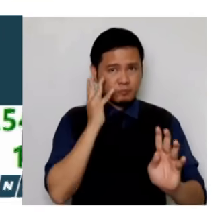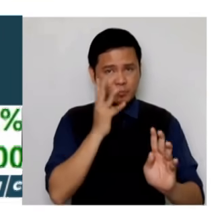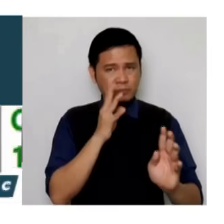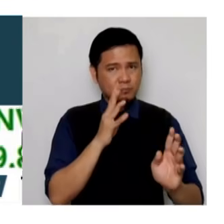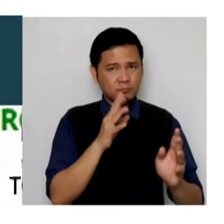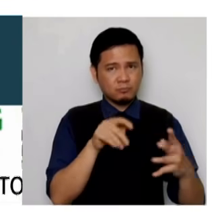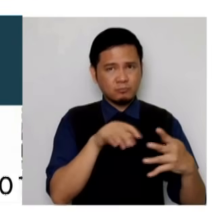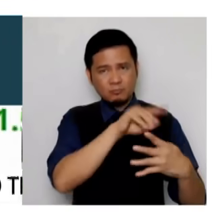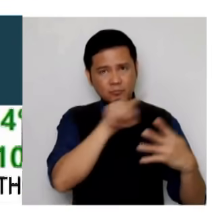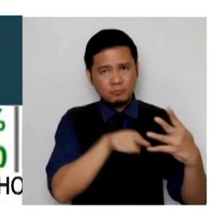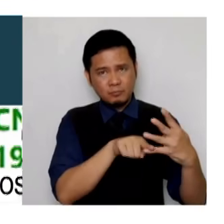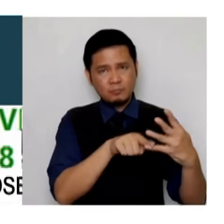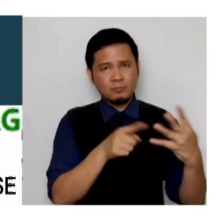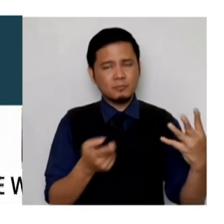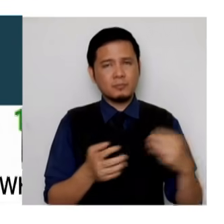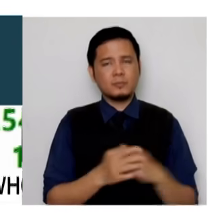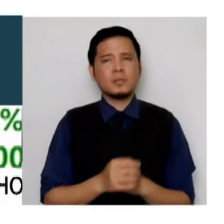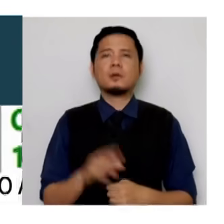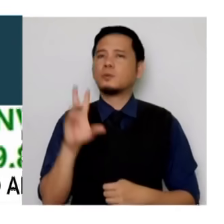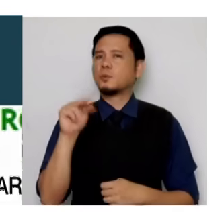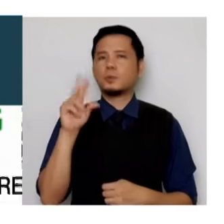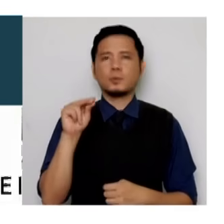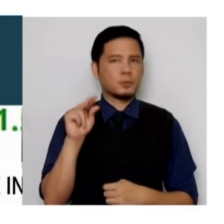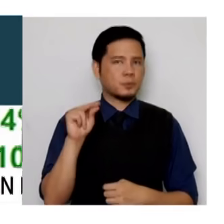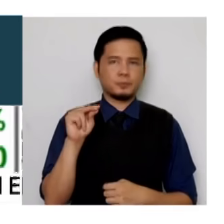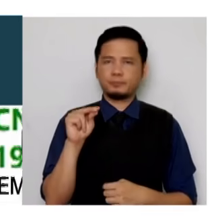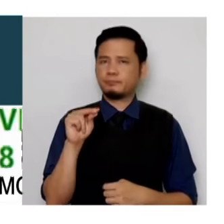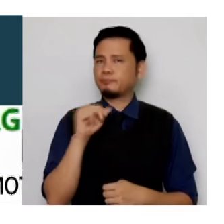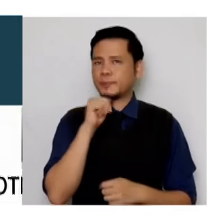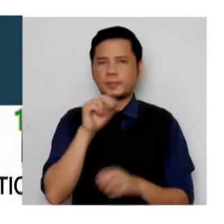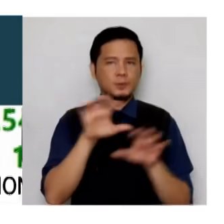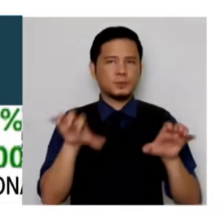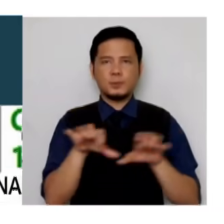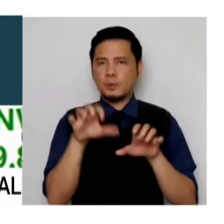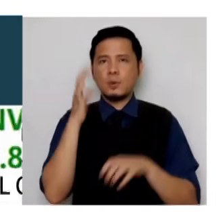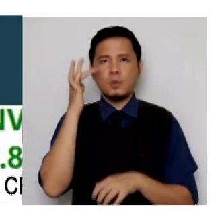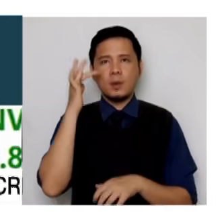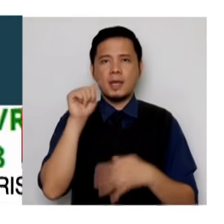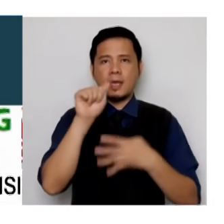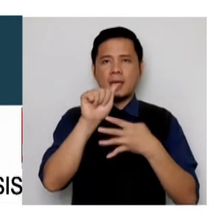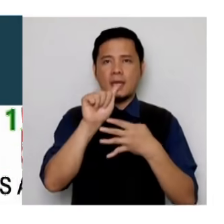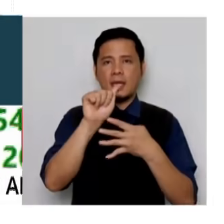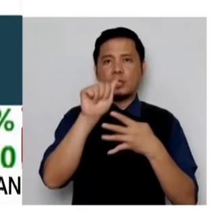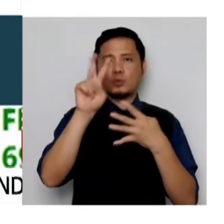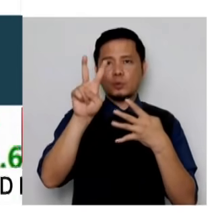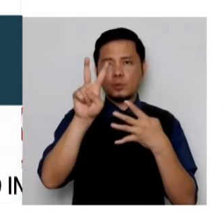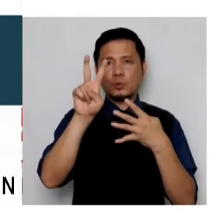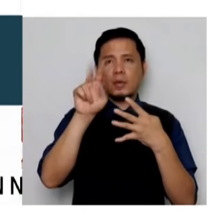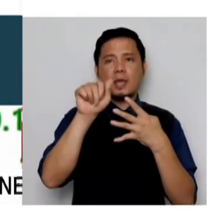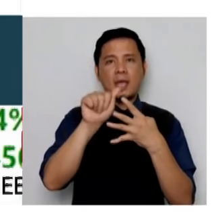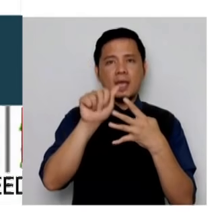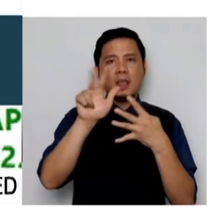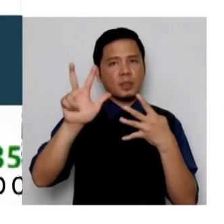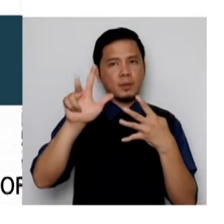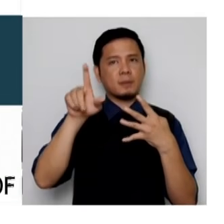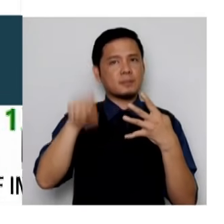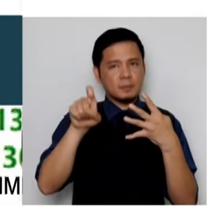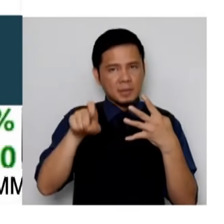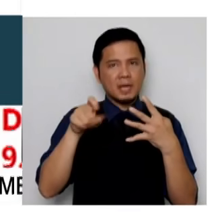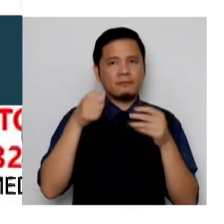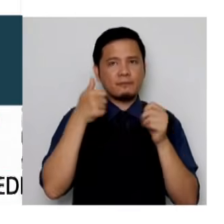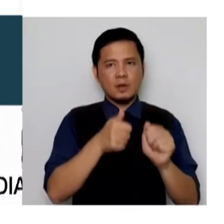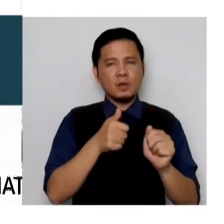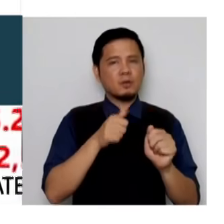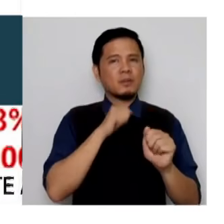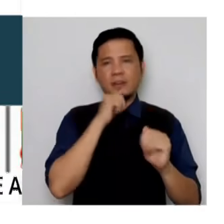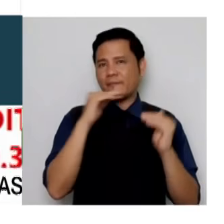Hindi po. Kasi meron pa kaming binabakunahan na A2 tsaka A3, no? So unfair naman po doon sa